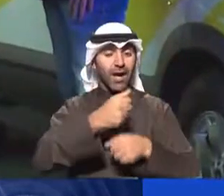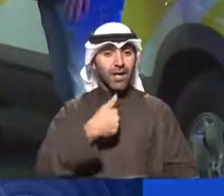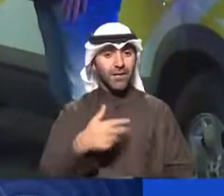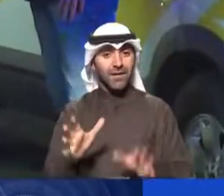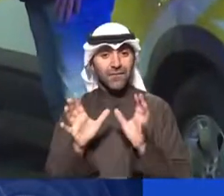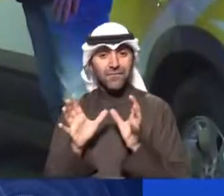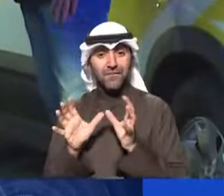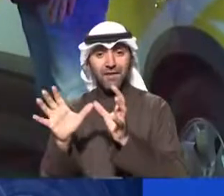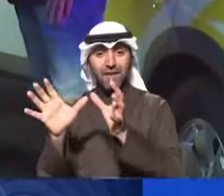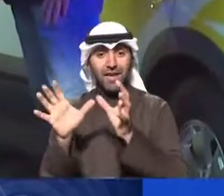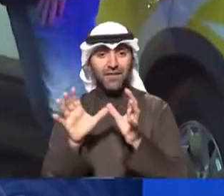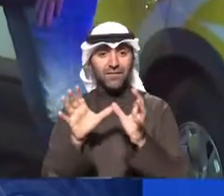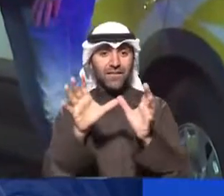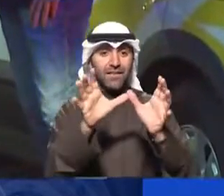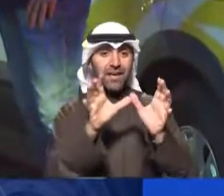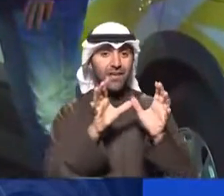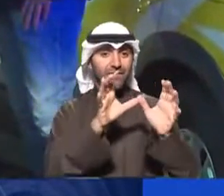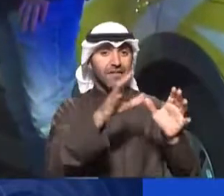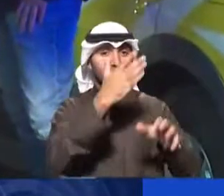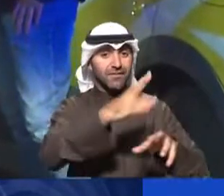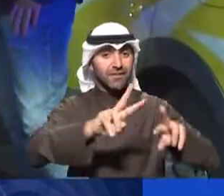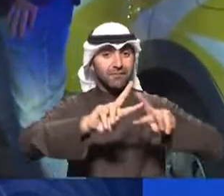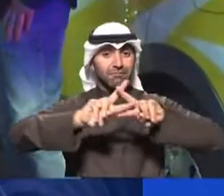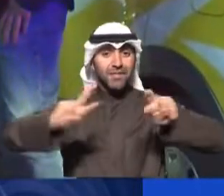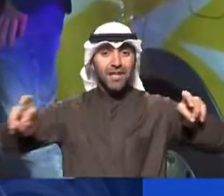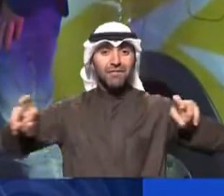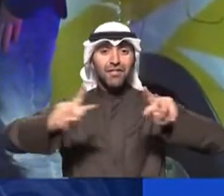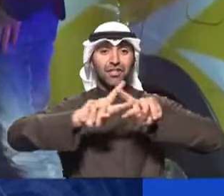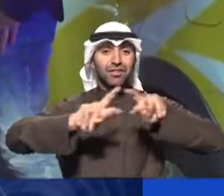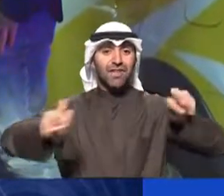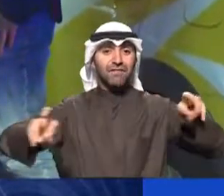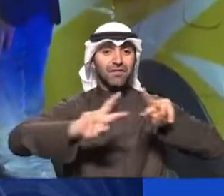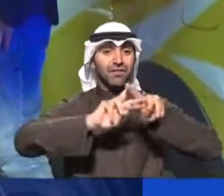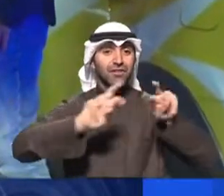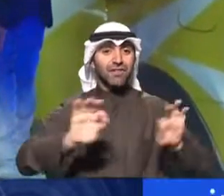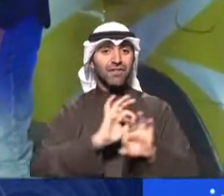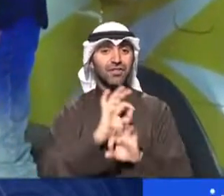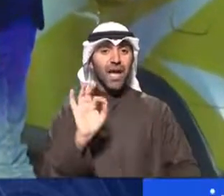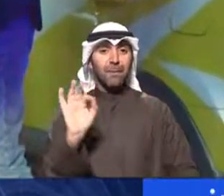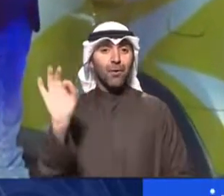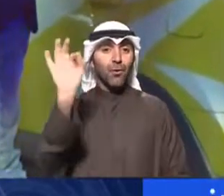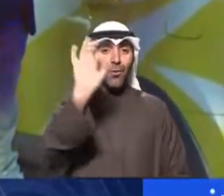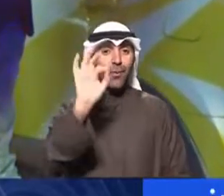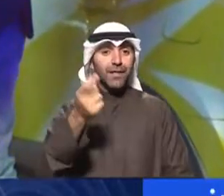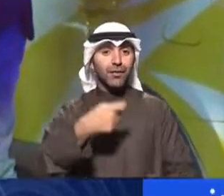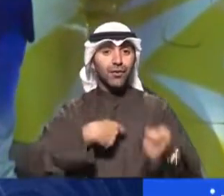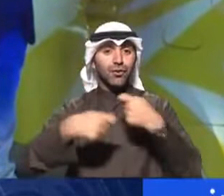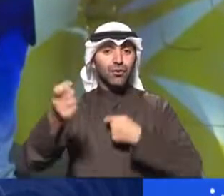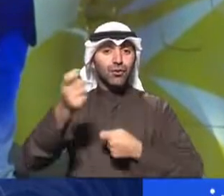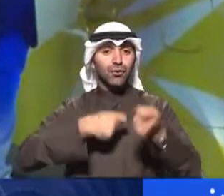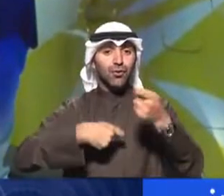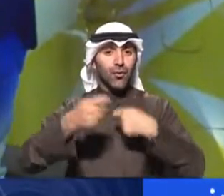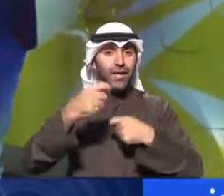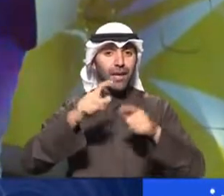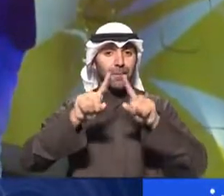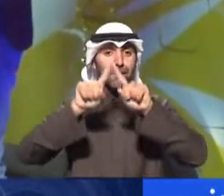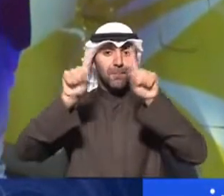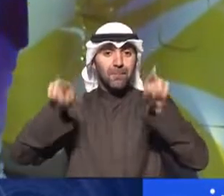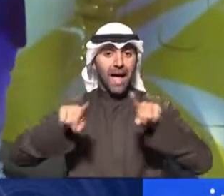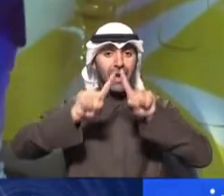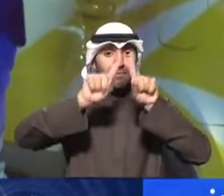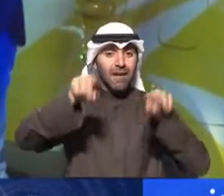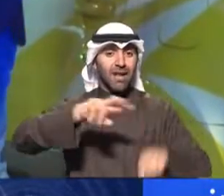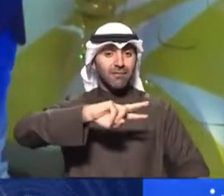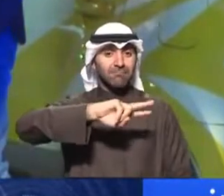كثافة سكانية كثافة ويكون عليها ضغط، في والجهة الثانية اللي تم توزيعها من